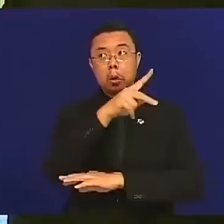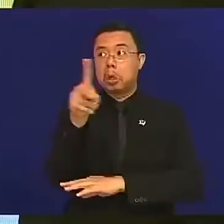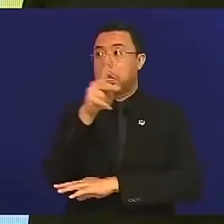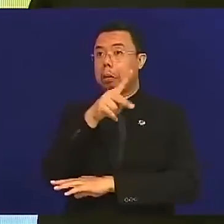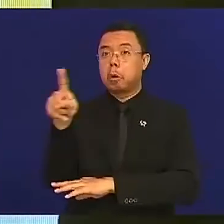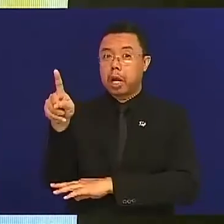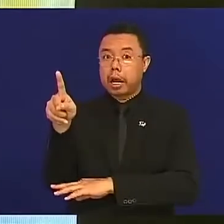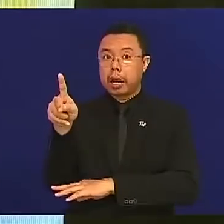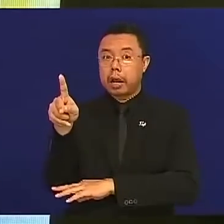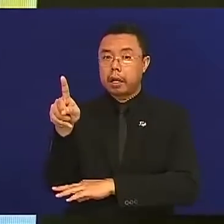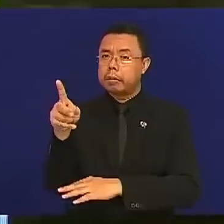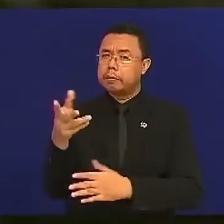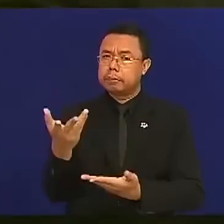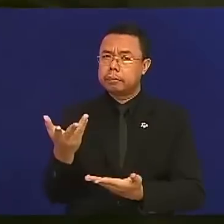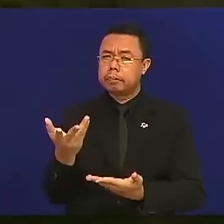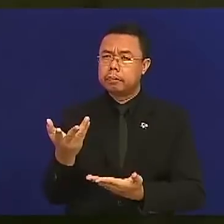proyek-proyek, ya saudaraku,